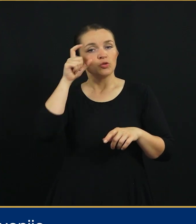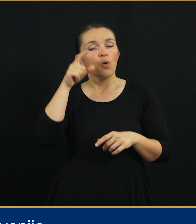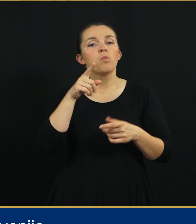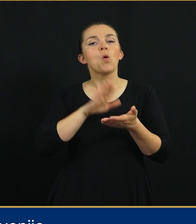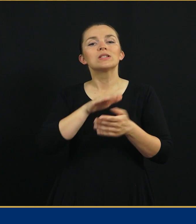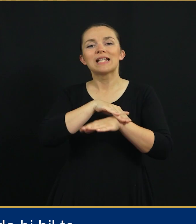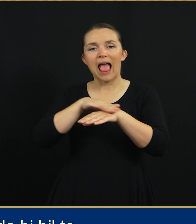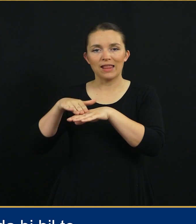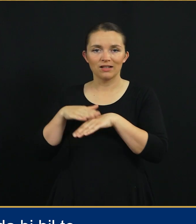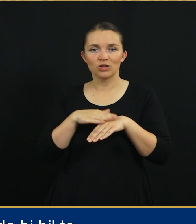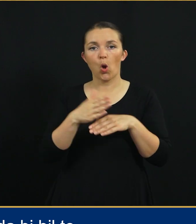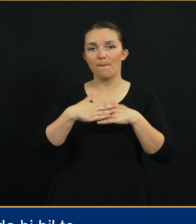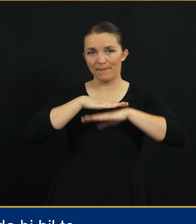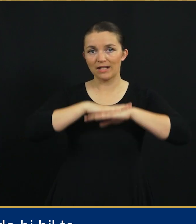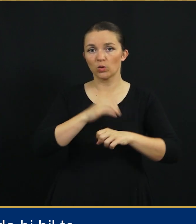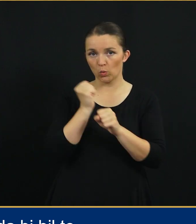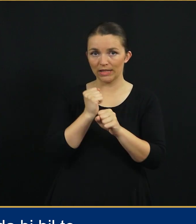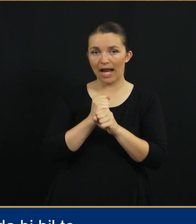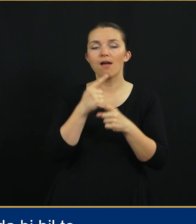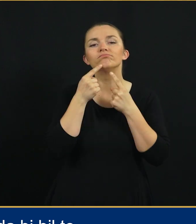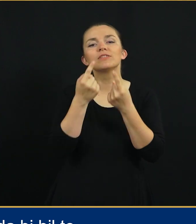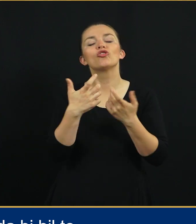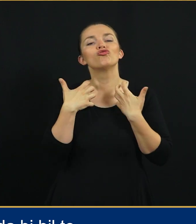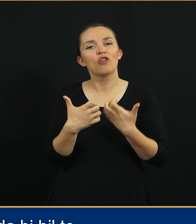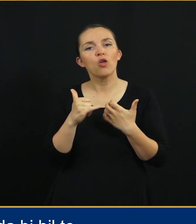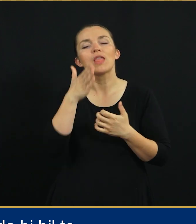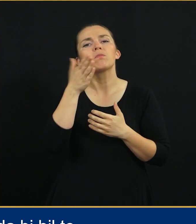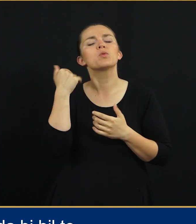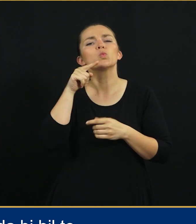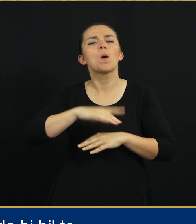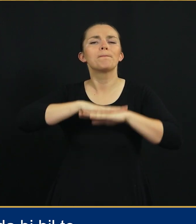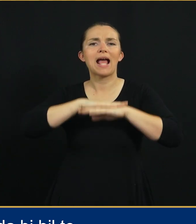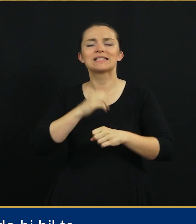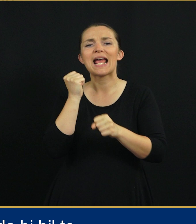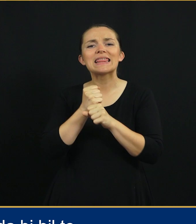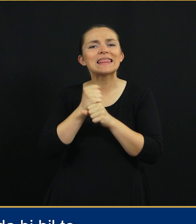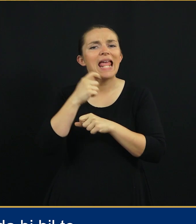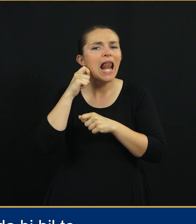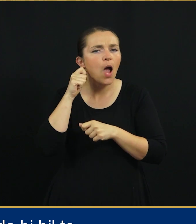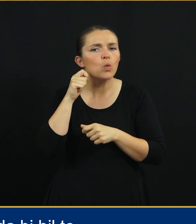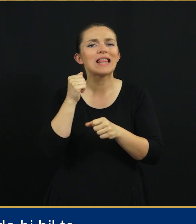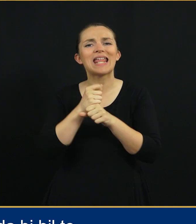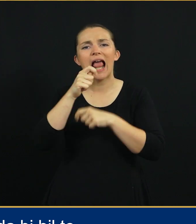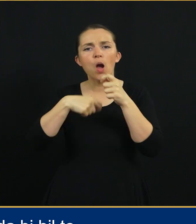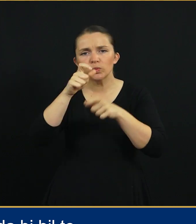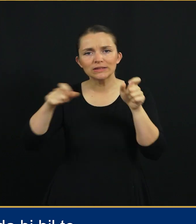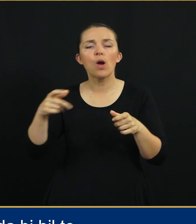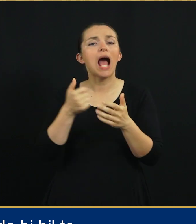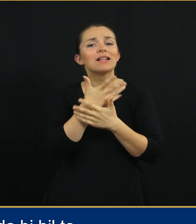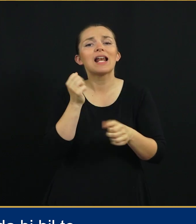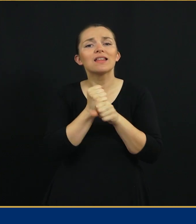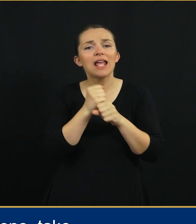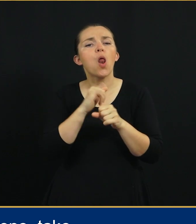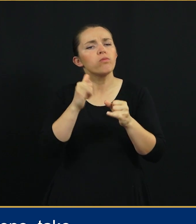je v poslanici ob prazniku dela izrazila željo, da bi bil to praznik delavk in delavcev, katerih delo